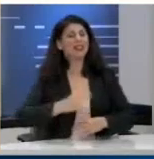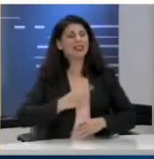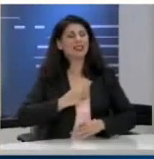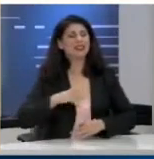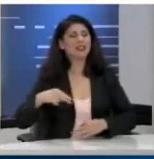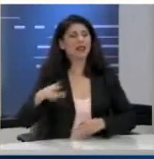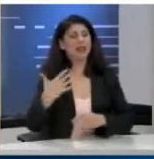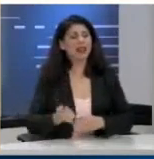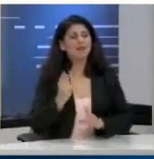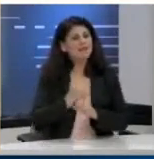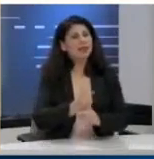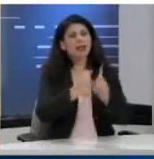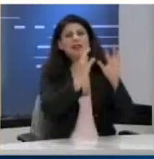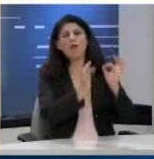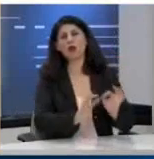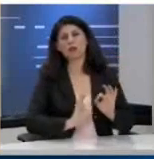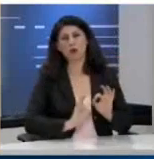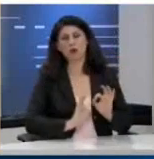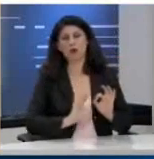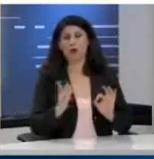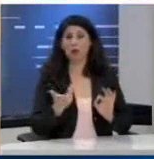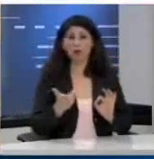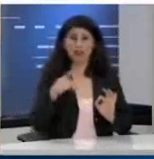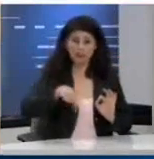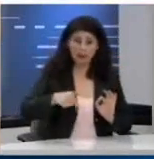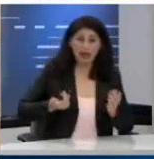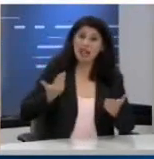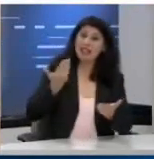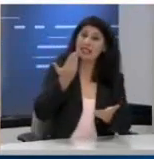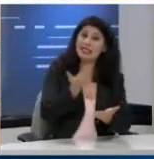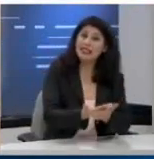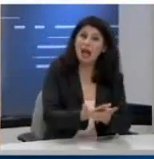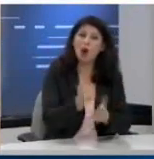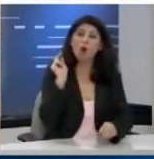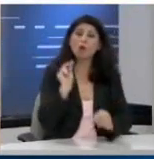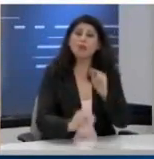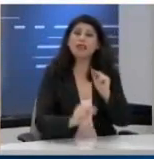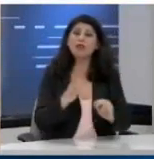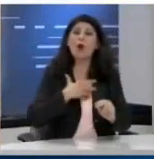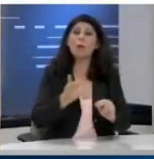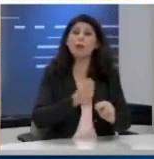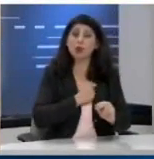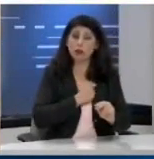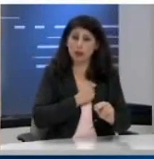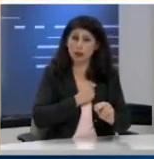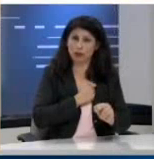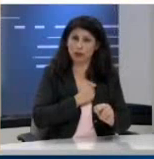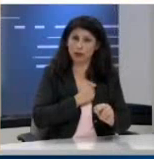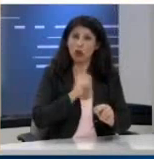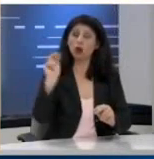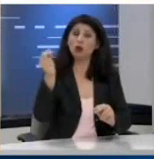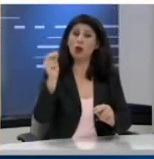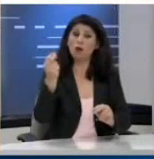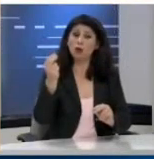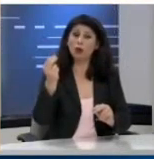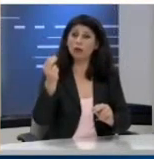έναν ιδιαίτερο συμβολισμό το γεγονός ότι ζητώ σήμερα την ψήφο εμπιστοσύνης των